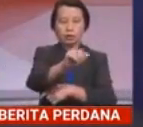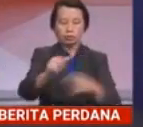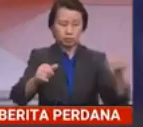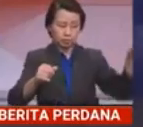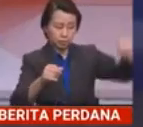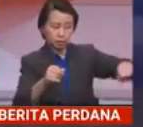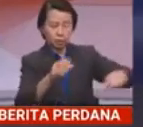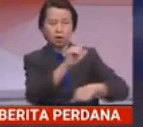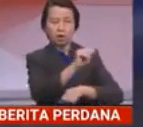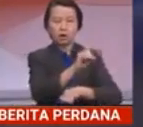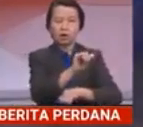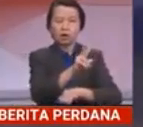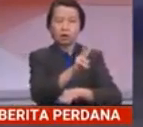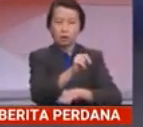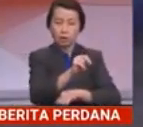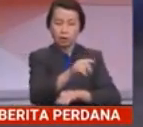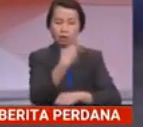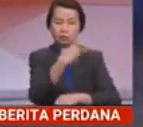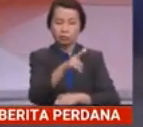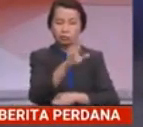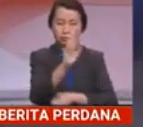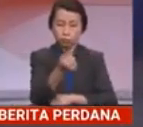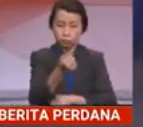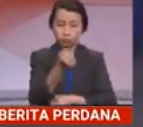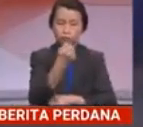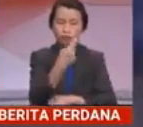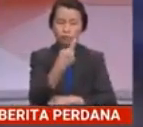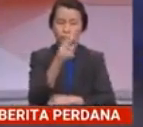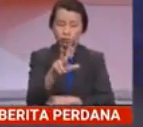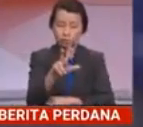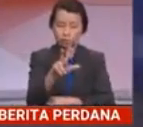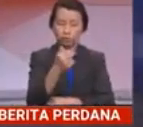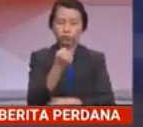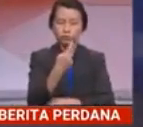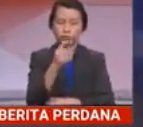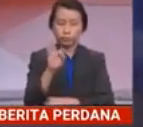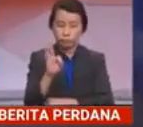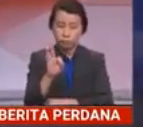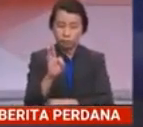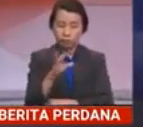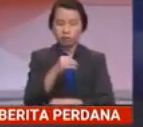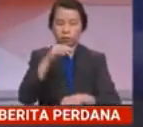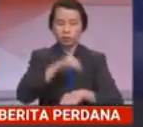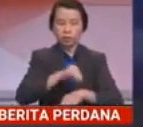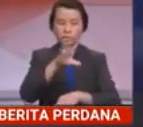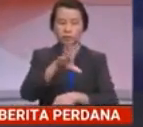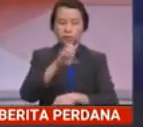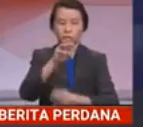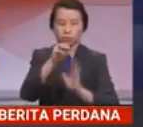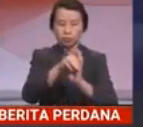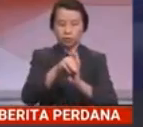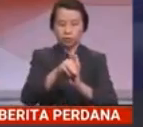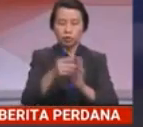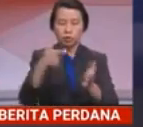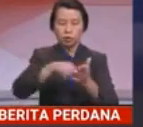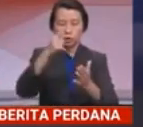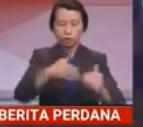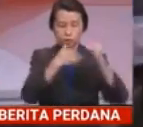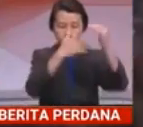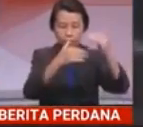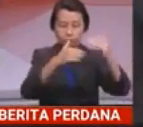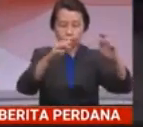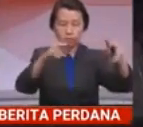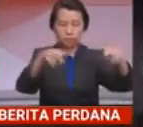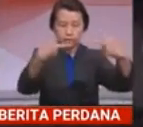menewaskan Adin Idraki 12-10, 11-3, 11-9 dalam masa 50 minit dalam satu lagi peringkat separuh